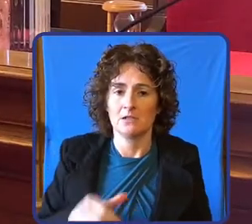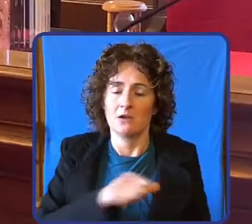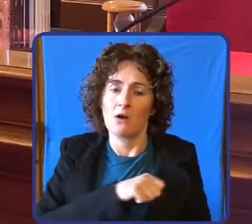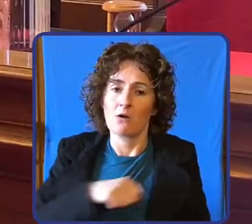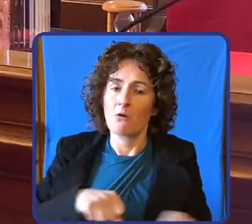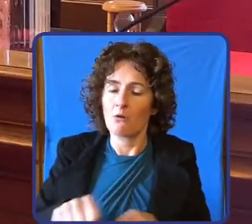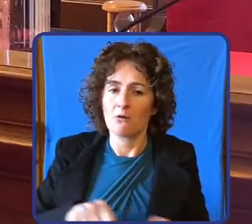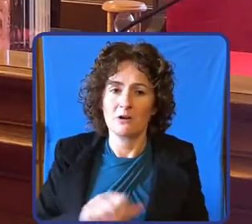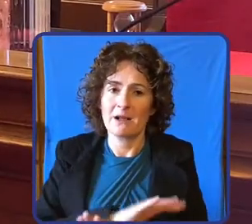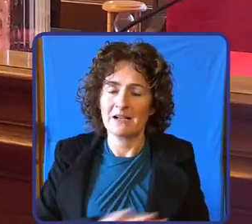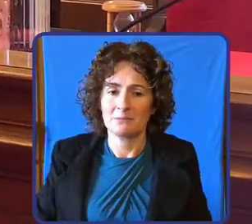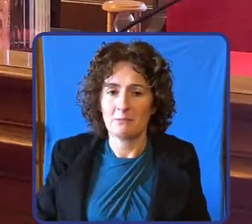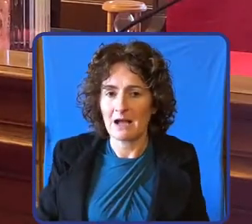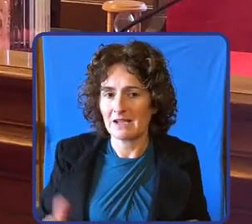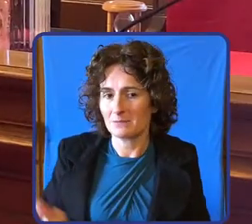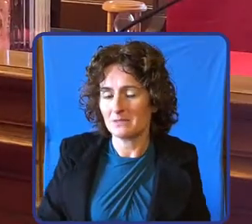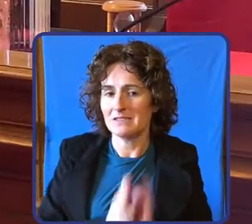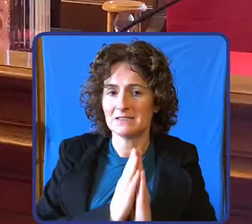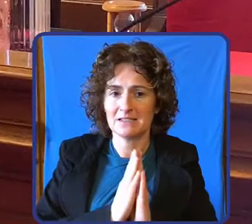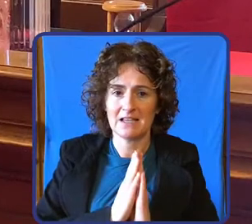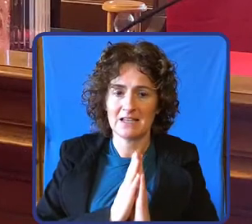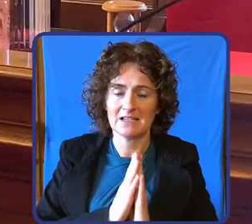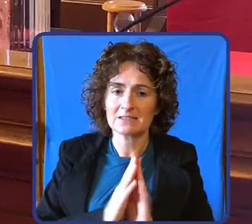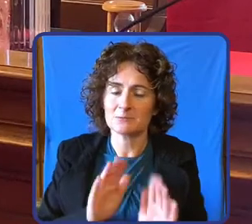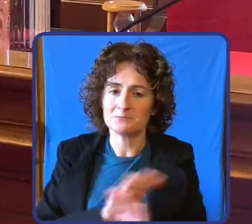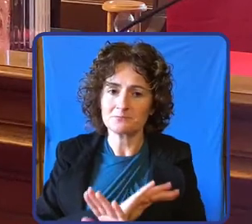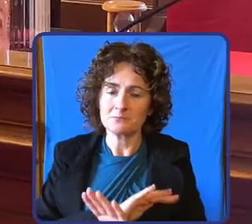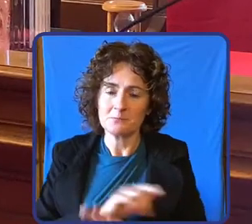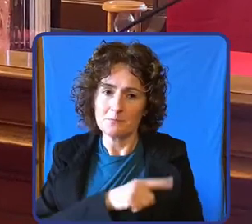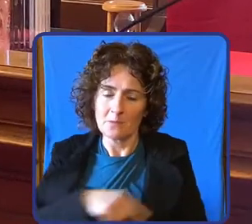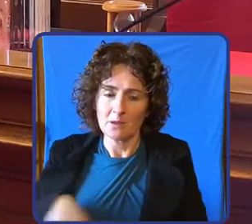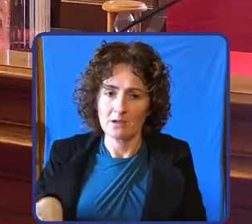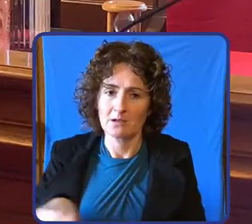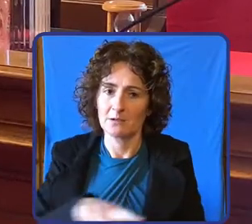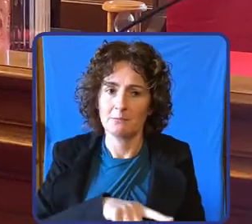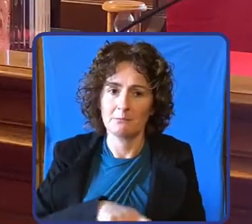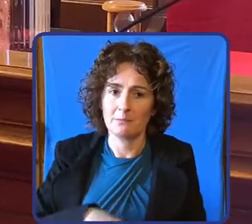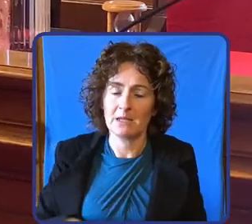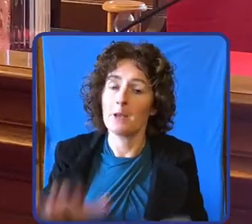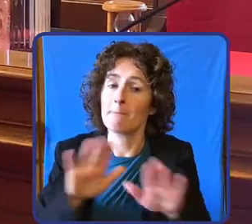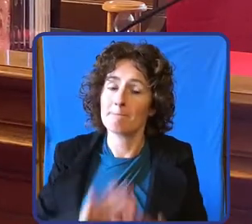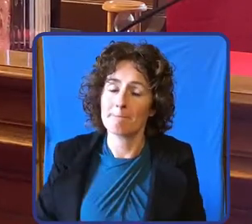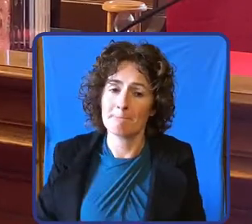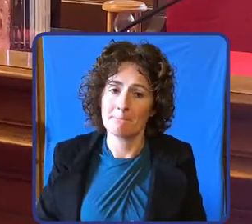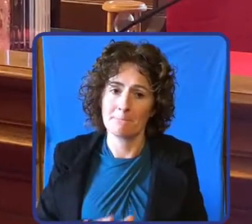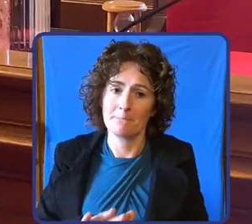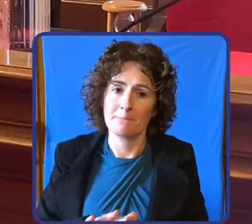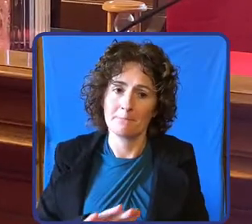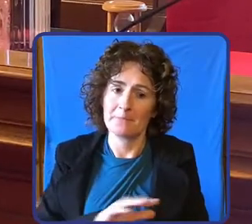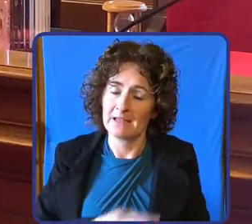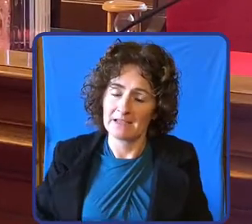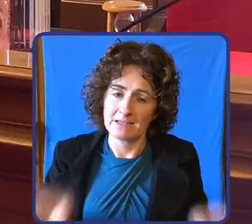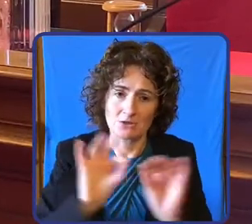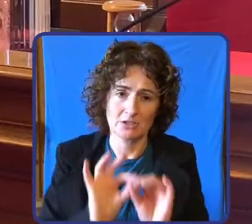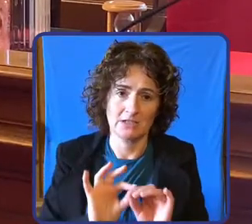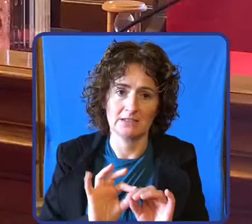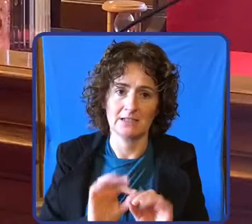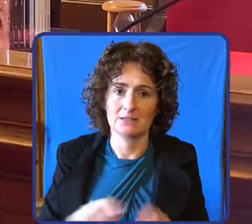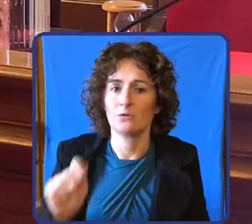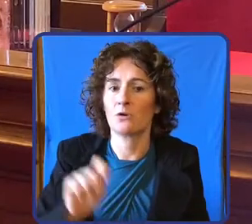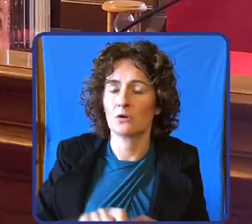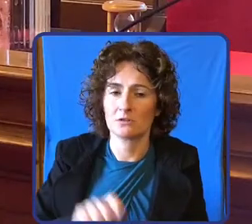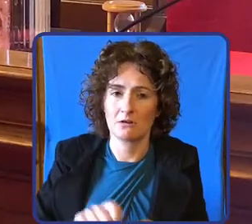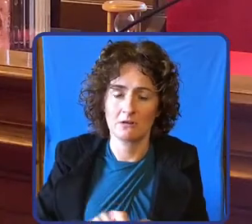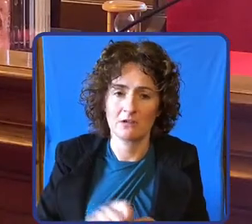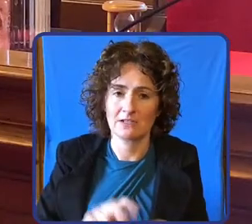mit készítsünk el, és mit prezentáljunk, és hova menjünk, maradéktalanul teljesítettük. A takarékossági